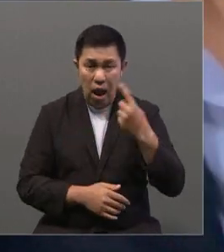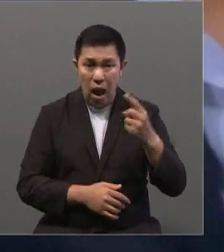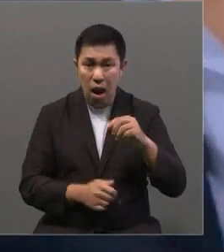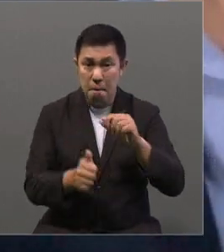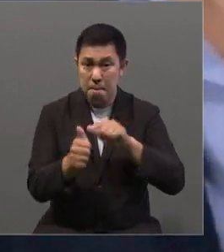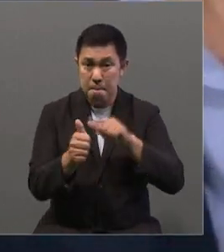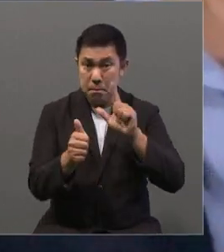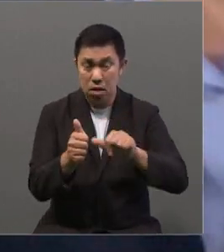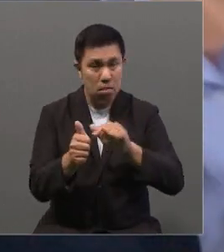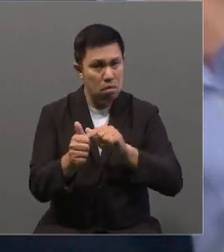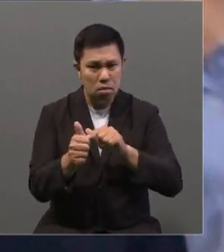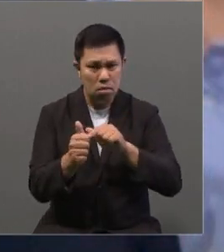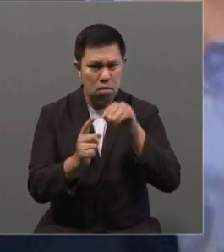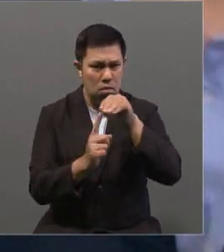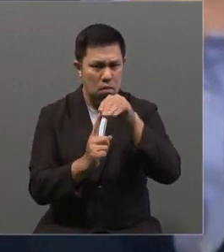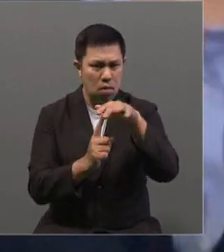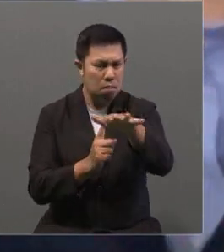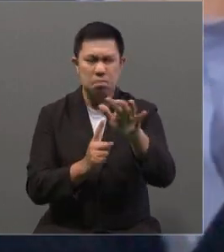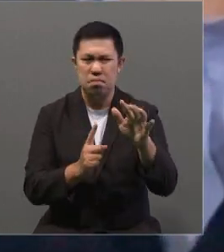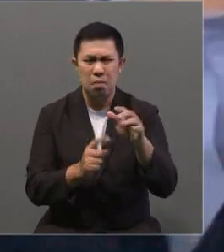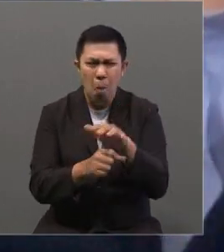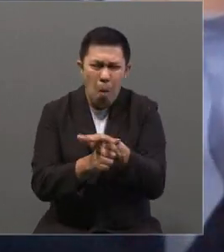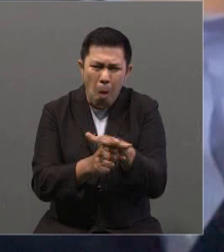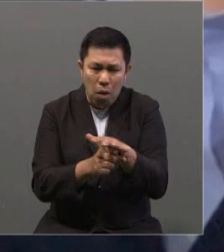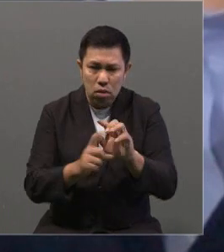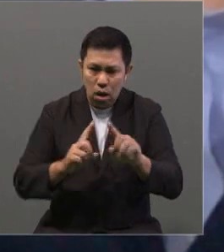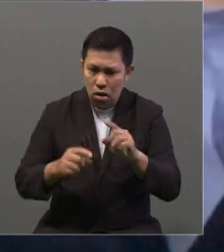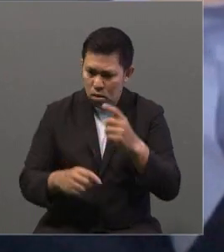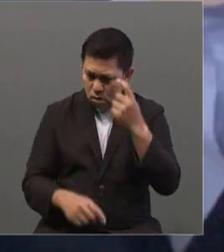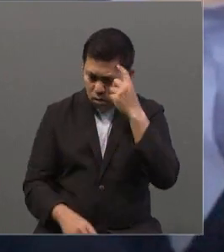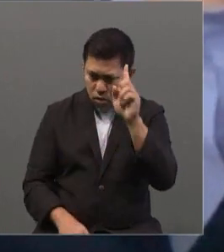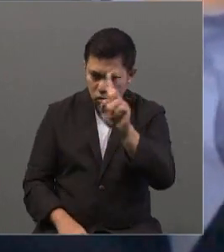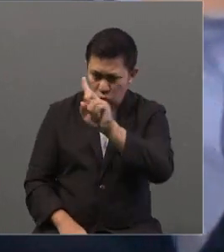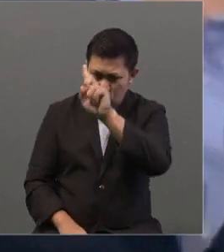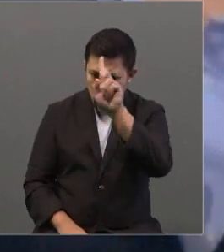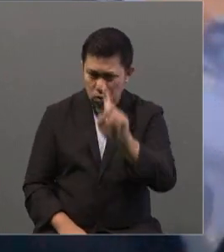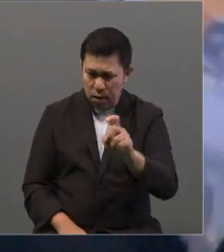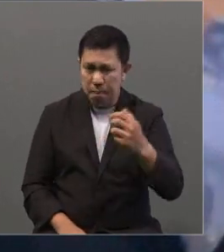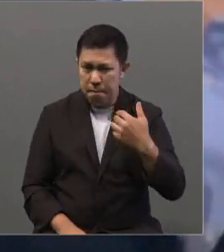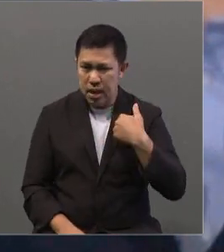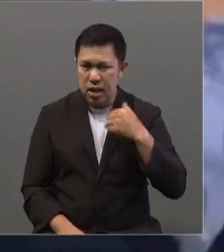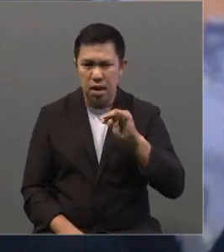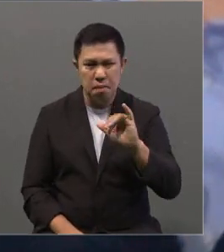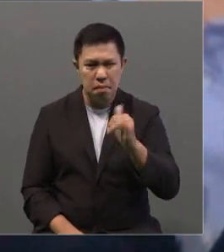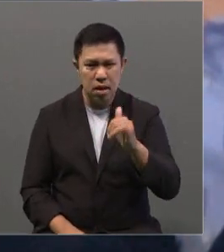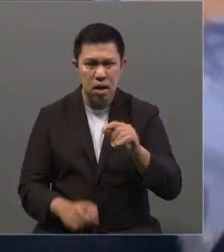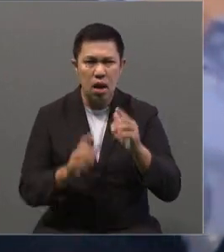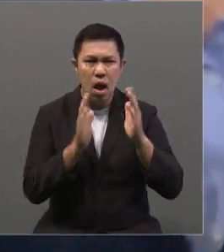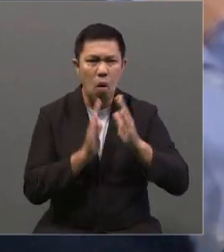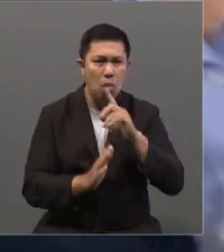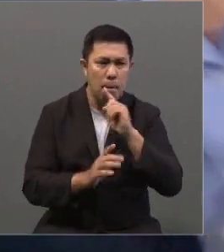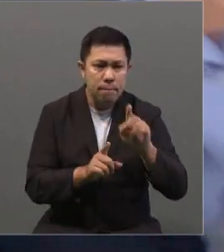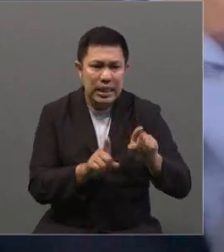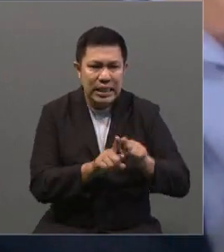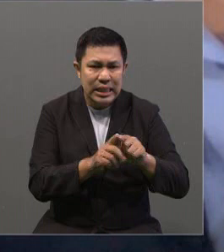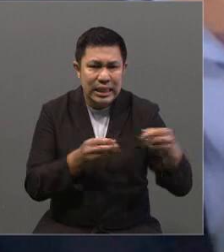มดูแล้วไม่น่าจะมีดาวไลน์ได้เยอะขนาดนั้นมันทำให้เราสงสัยว่ามันอาจจะมีการเอาคนมาตั้งเป็นโนมินีเพื่อเป็น